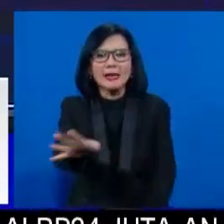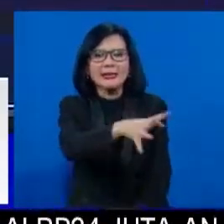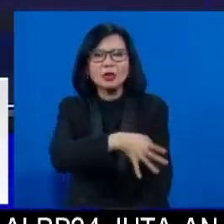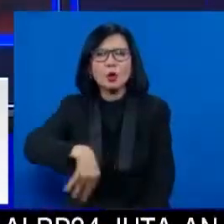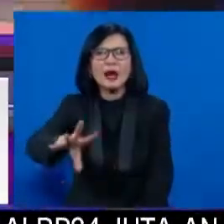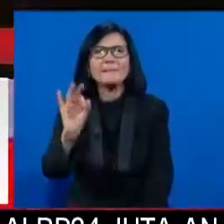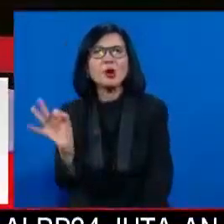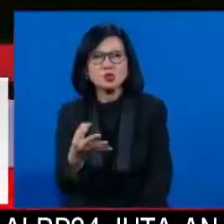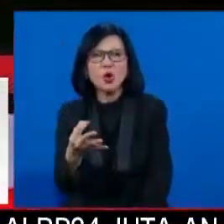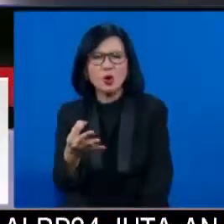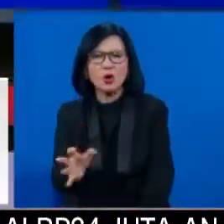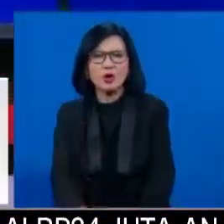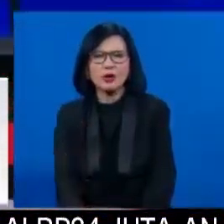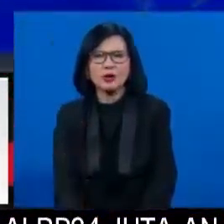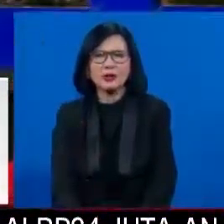warga.